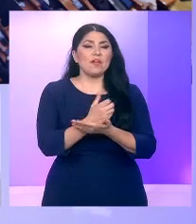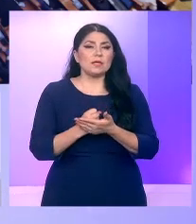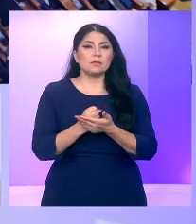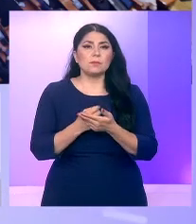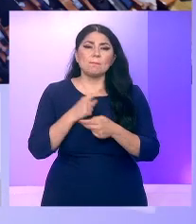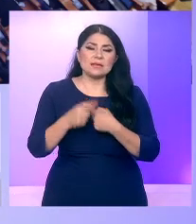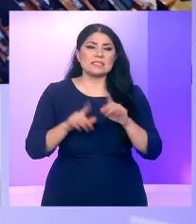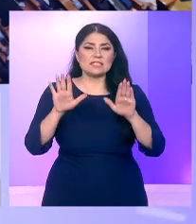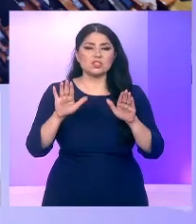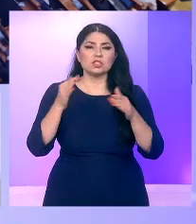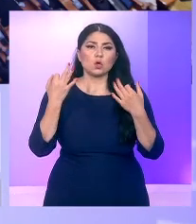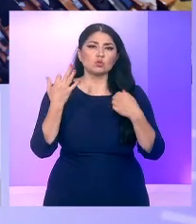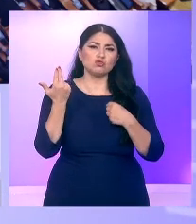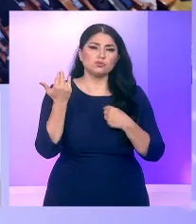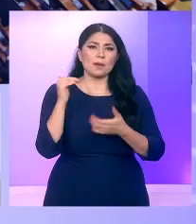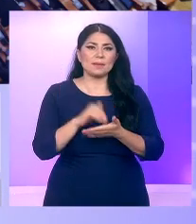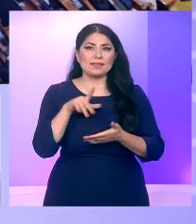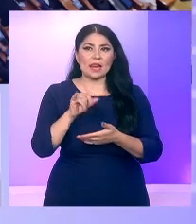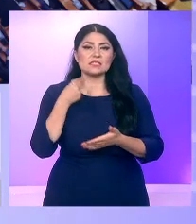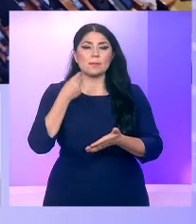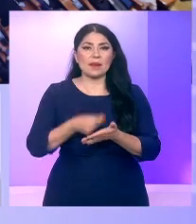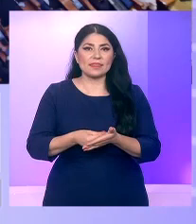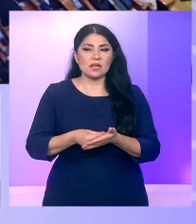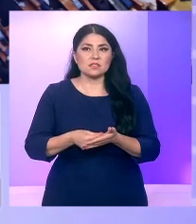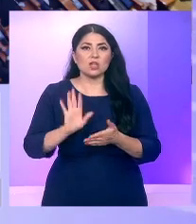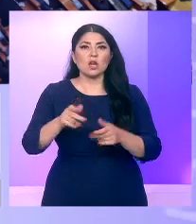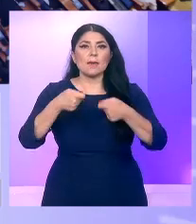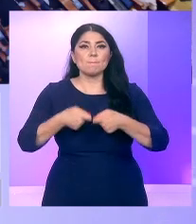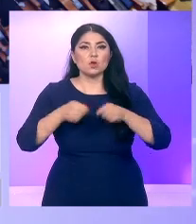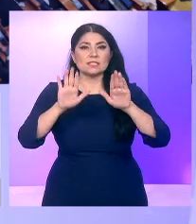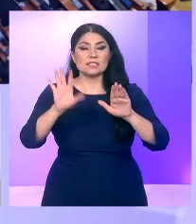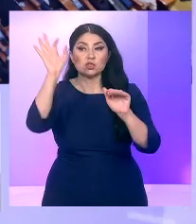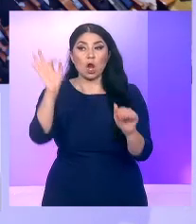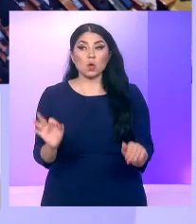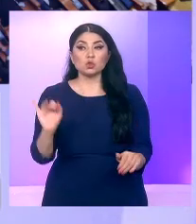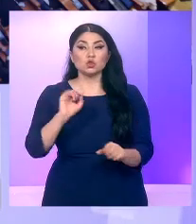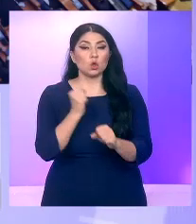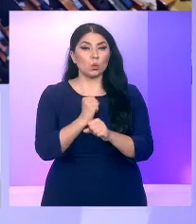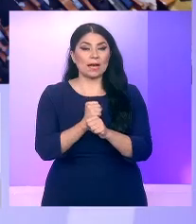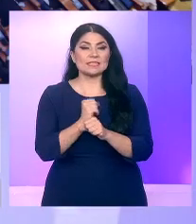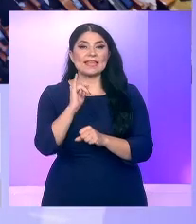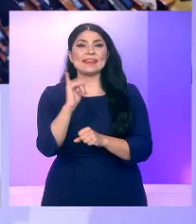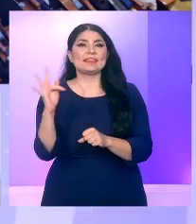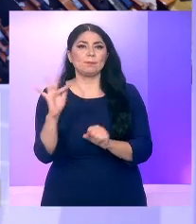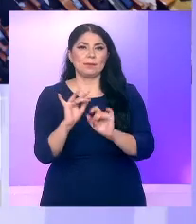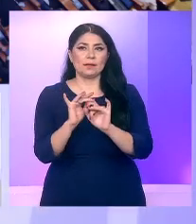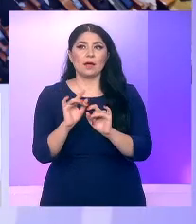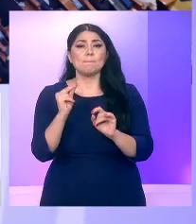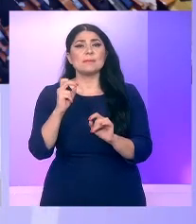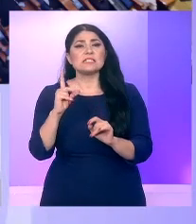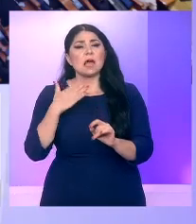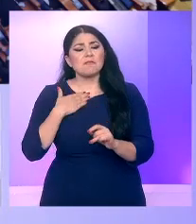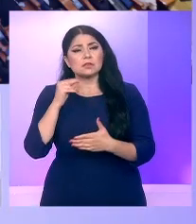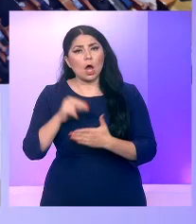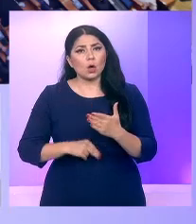mare de 10.000 sau 15.000 de lei, să plătească acel impozit de 10%, cei care lucrează în IT. La fel, PSD ar susține,